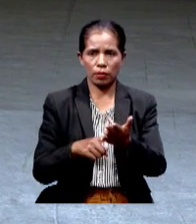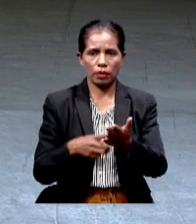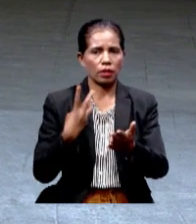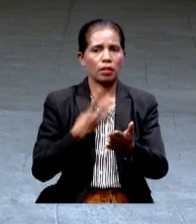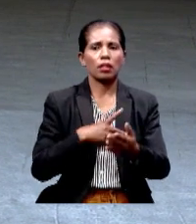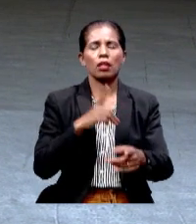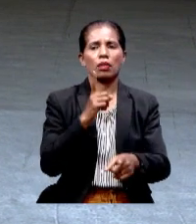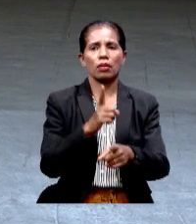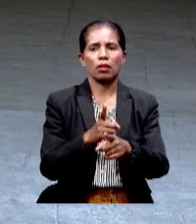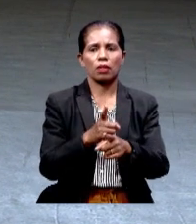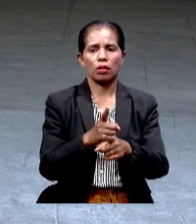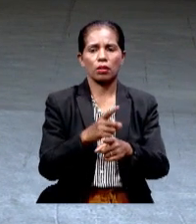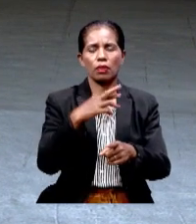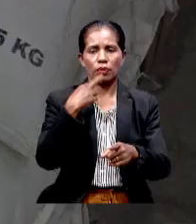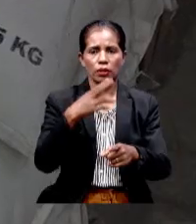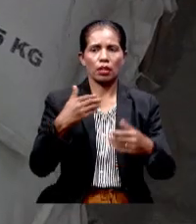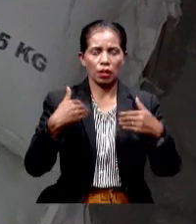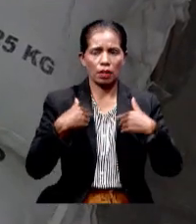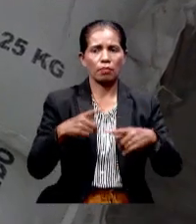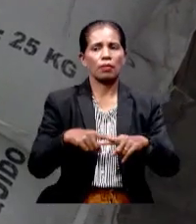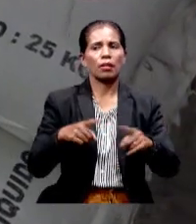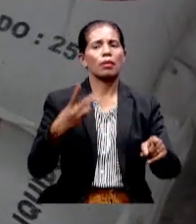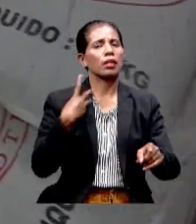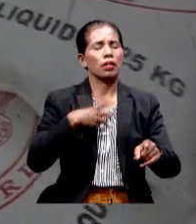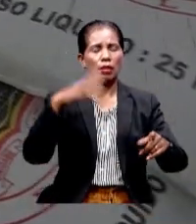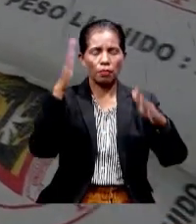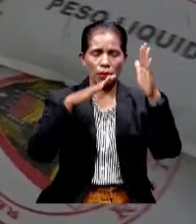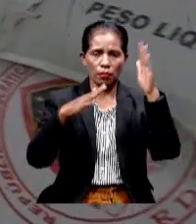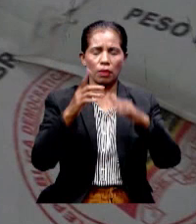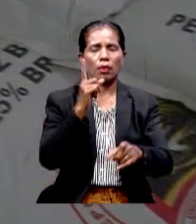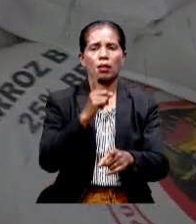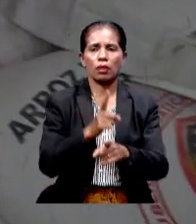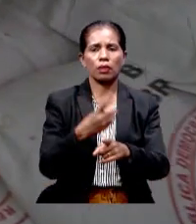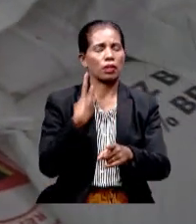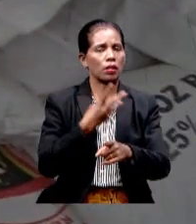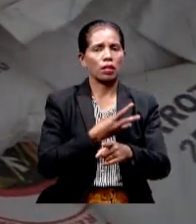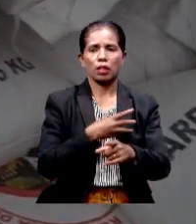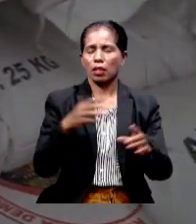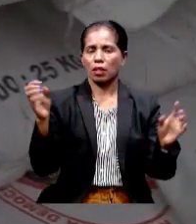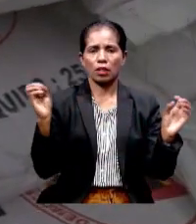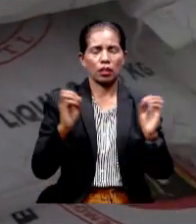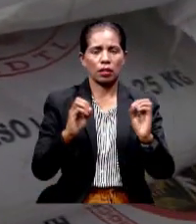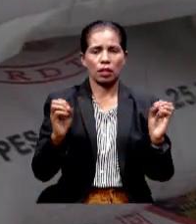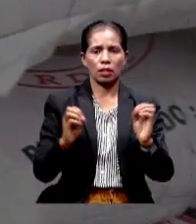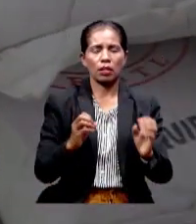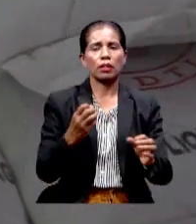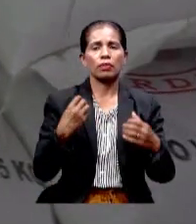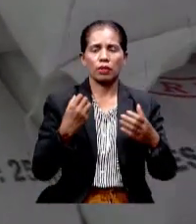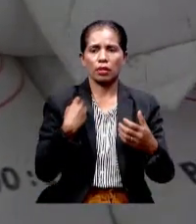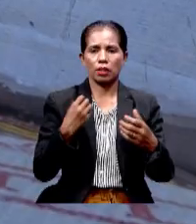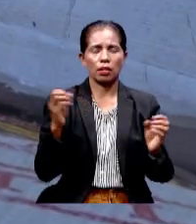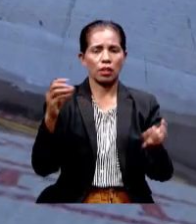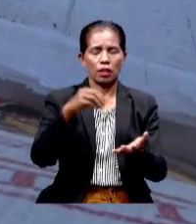lolos ita stokne iha maybe ita nia problema los maka ita la it mesmo stok iha mesti la